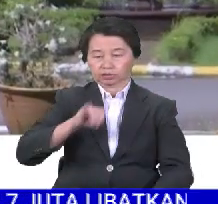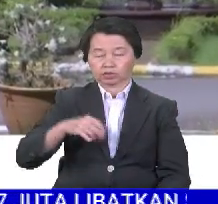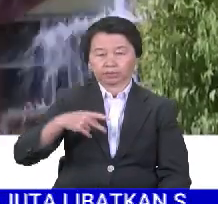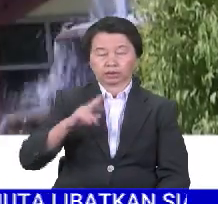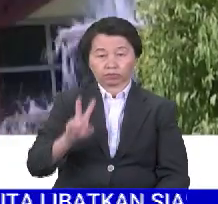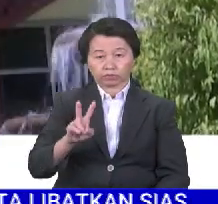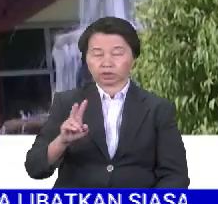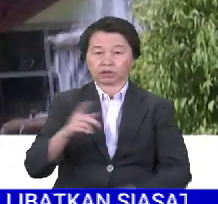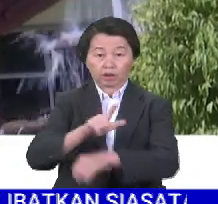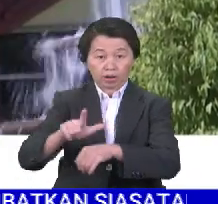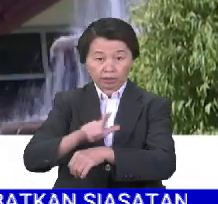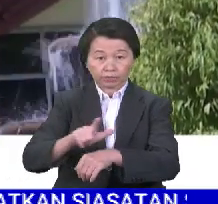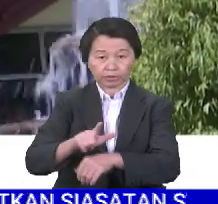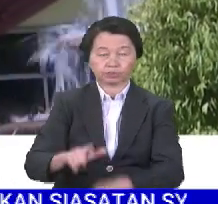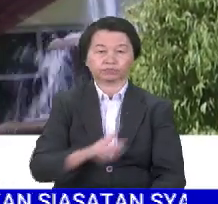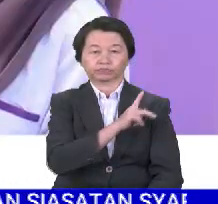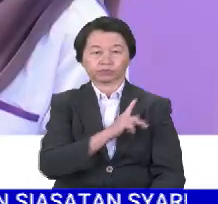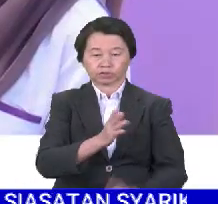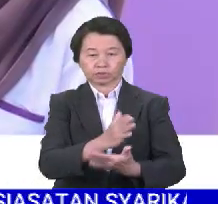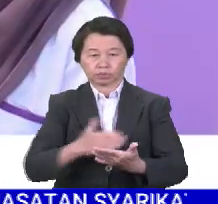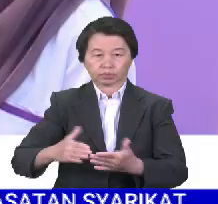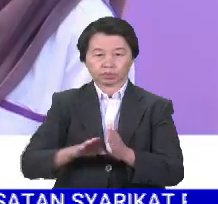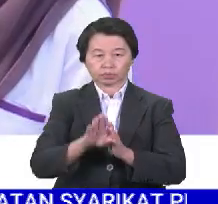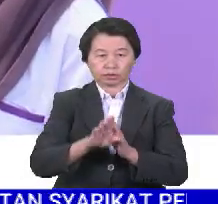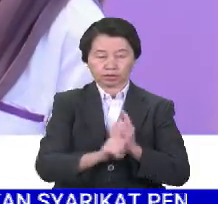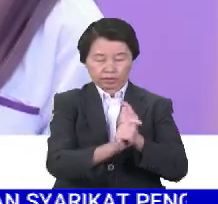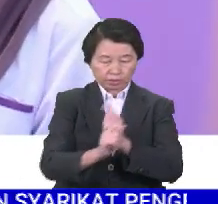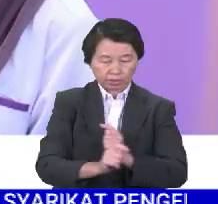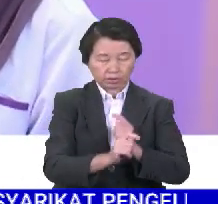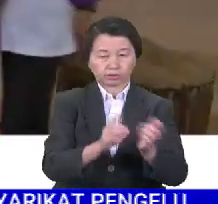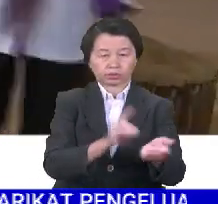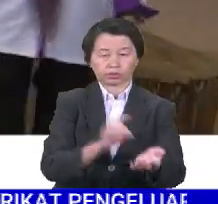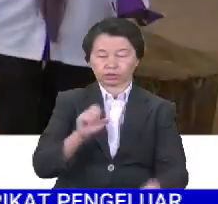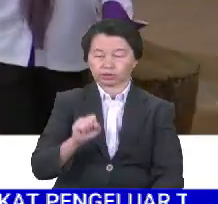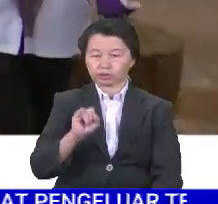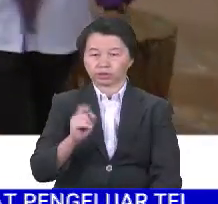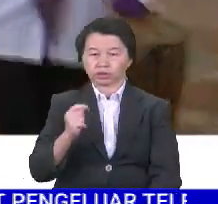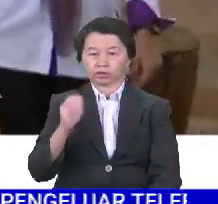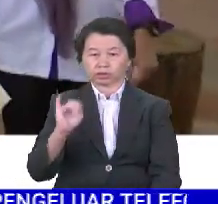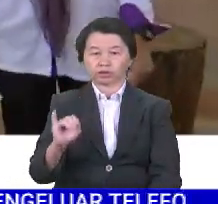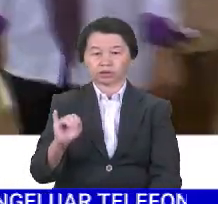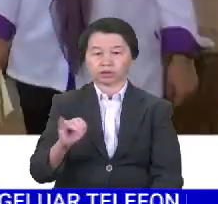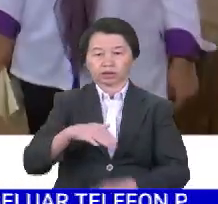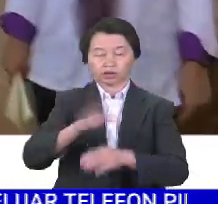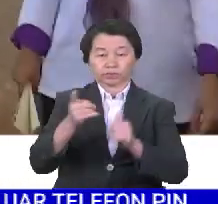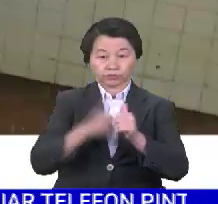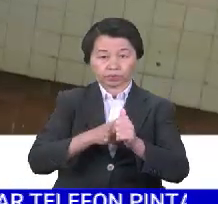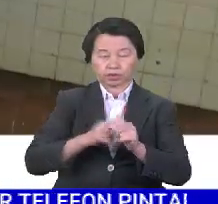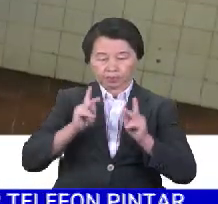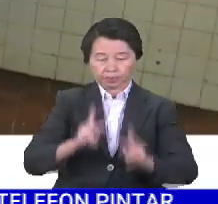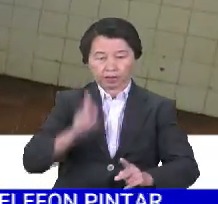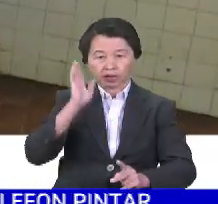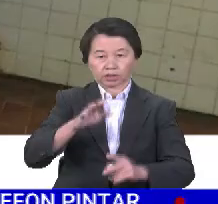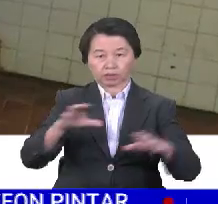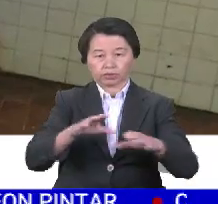Labuan. Menurut Ketua Bahagian Pembangunan Industri Ternakan, Dr. Siti Nurhani Arif, terlebih dahulu pihaknya